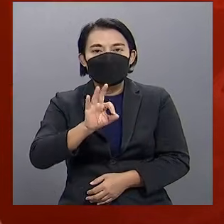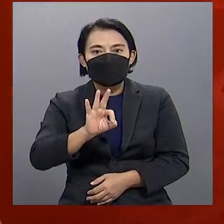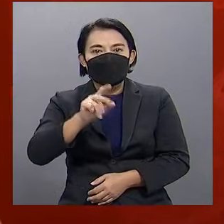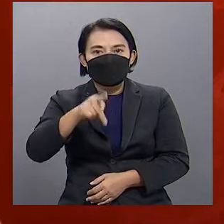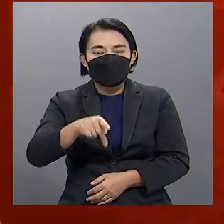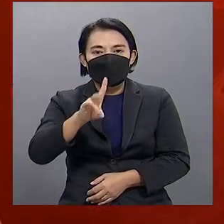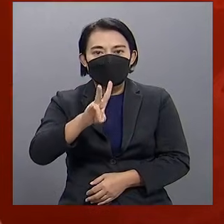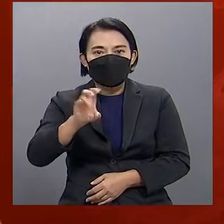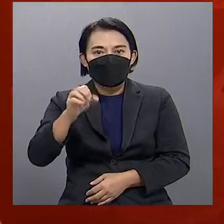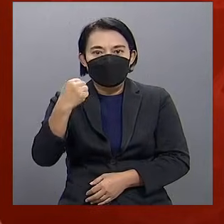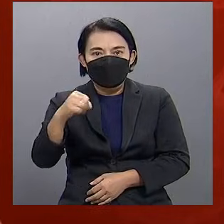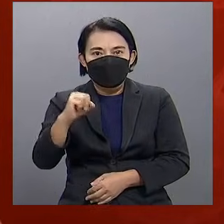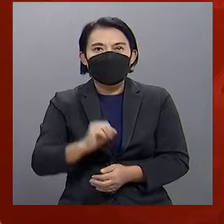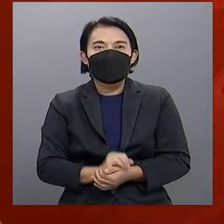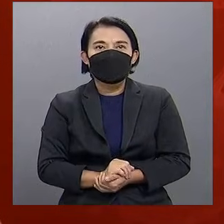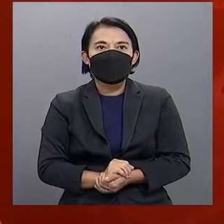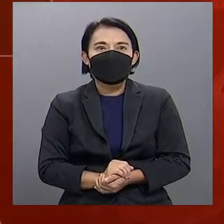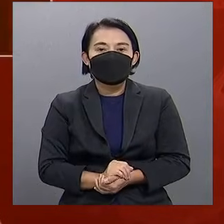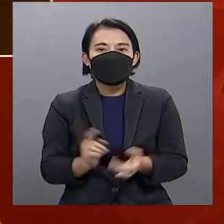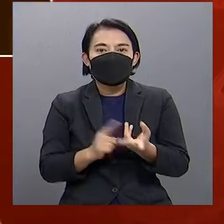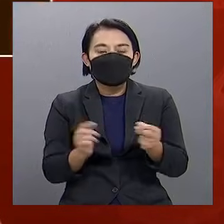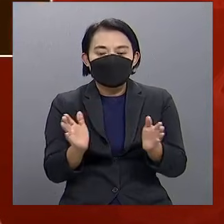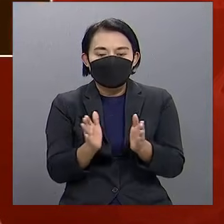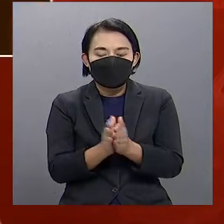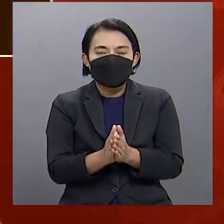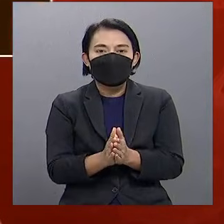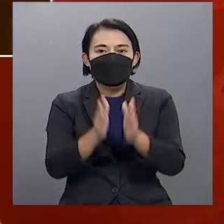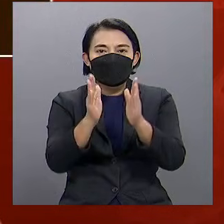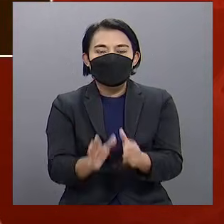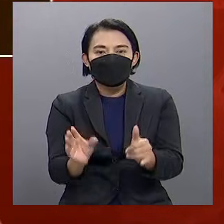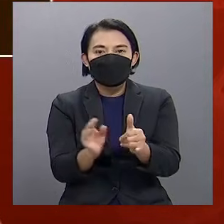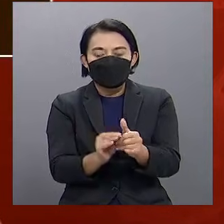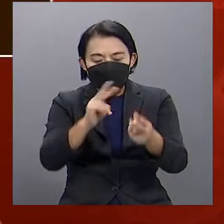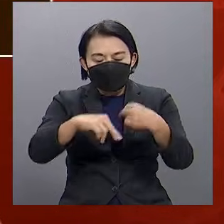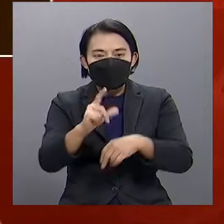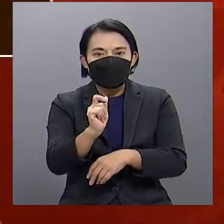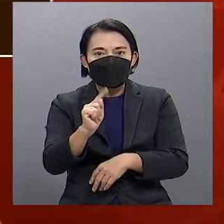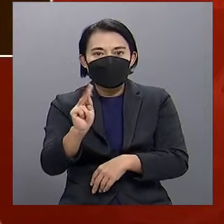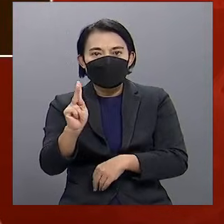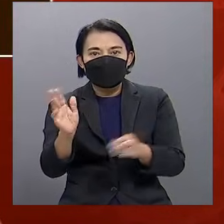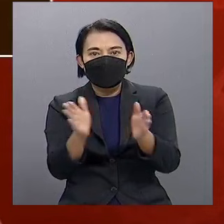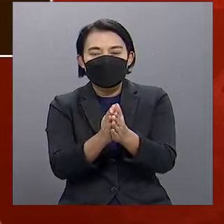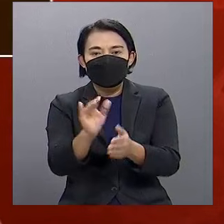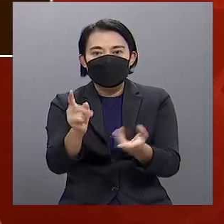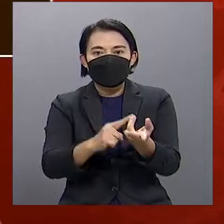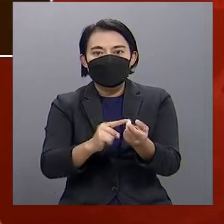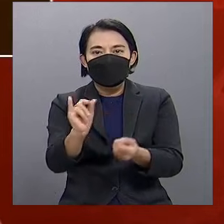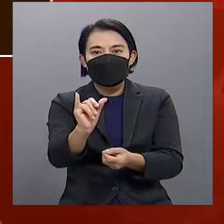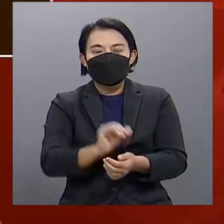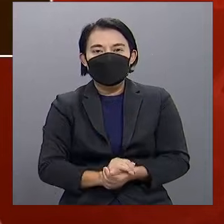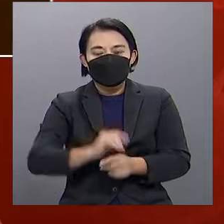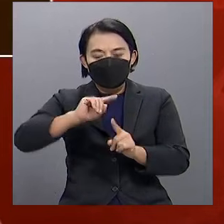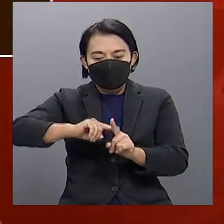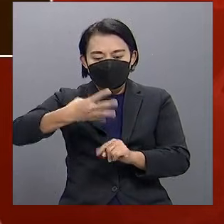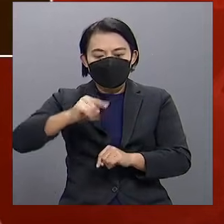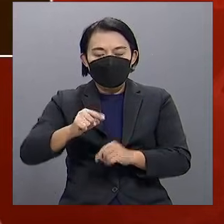1,9710 คนนี่ยังไม่นับรวมคนที่ติดเชื้อเข้าข่ายที่ตรวจด้วย ATK นะคะแต่ถ้านับเฉพาะเดือนเมษายนเป็นต้นมามี